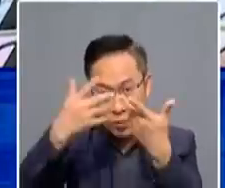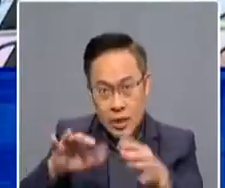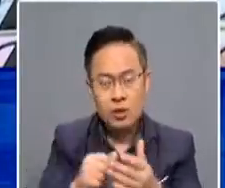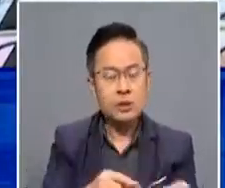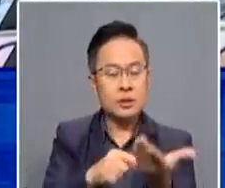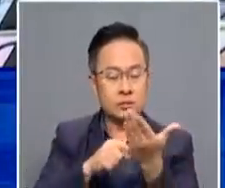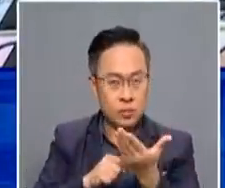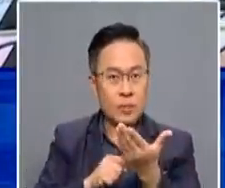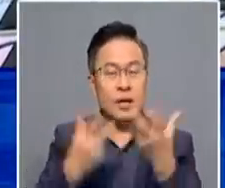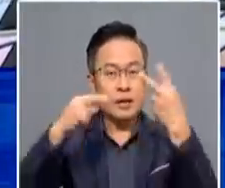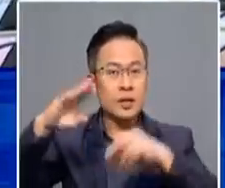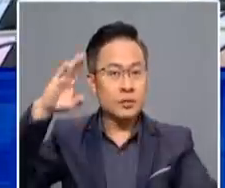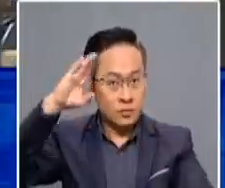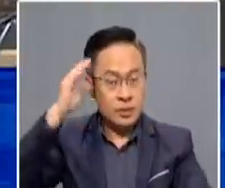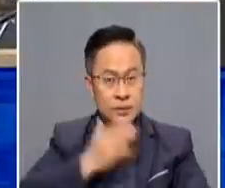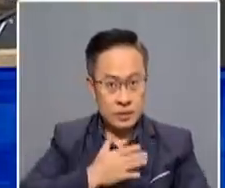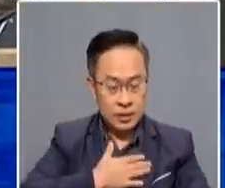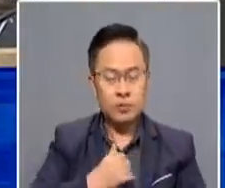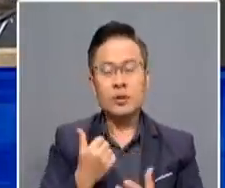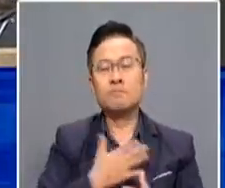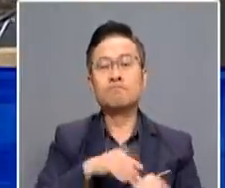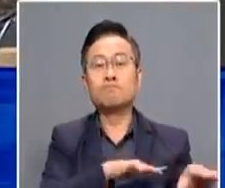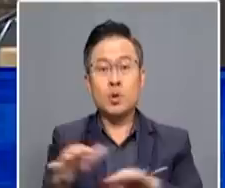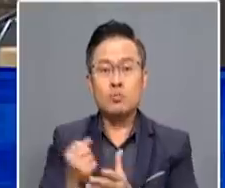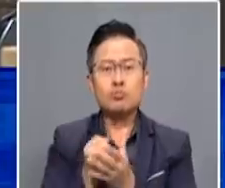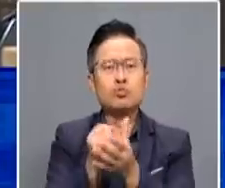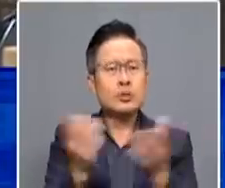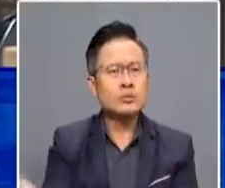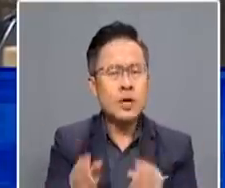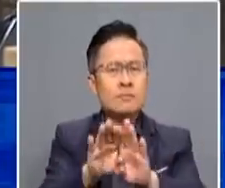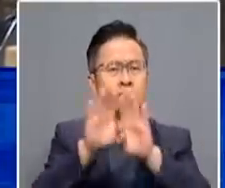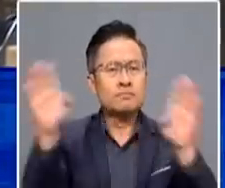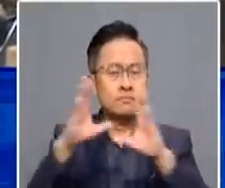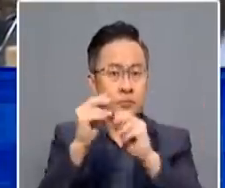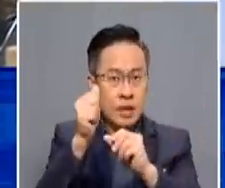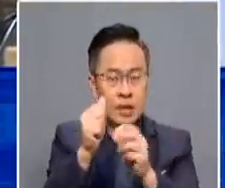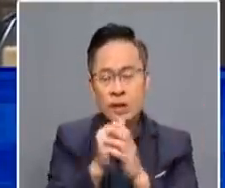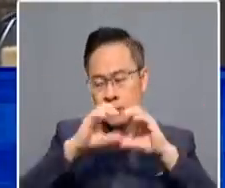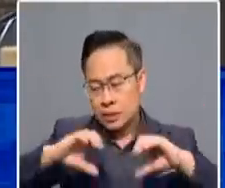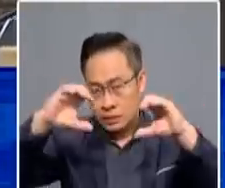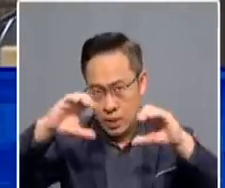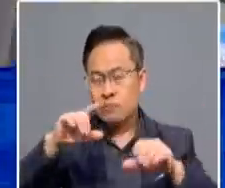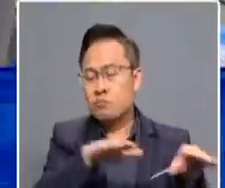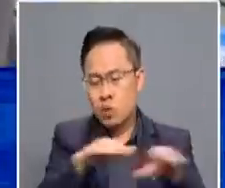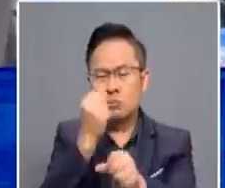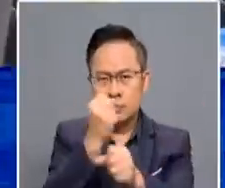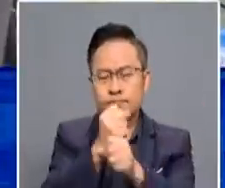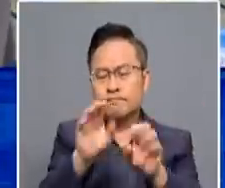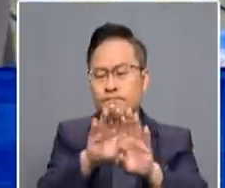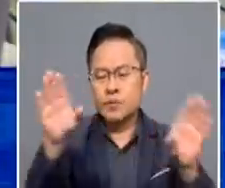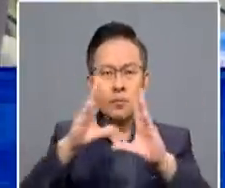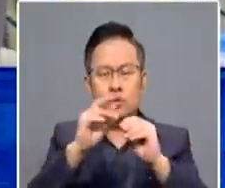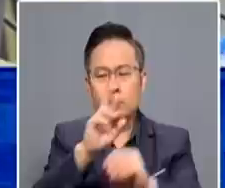มัยวิสามันตามที่เมื่อสักครู่คุณสุดาได้รายงานไปนะฮะซึ่งก็สอดคล้องกับแนวคิดของรัฐบาลที่สนับสนุนให้เปิดประชุมเพื่อที่จะน